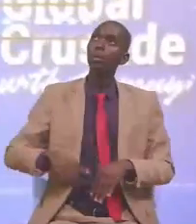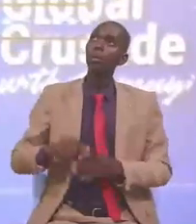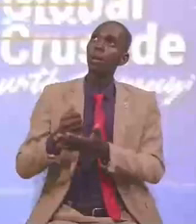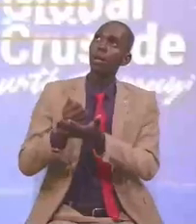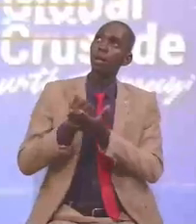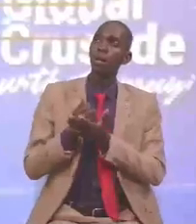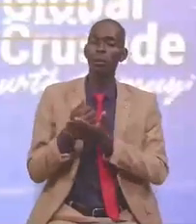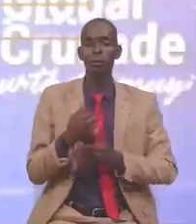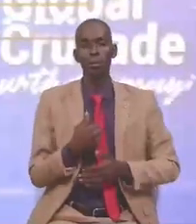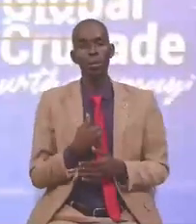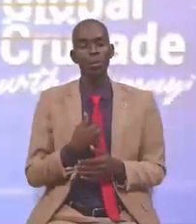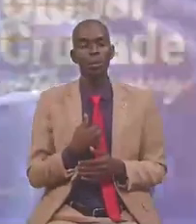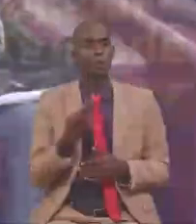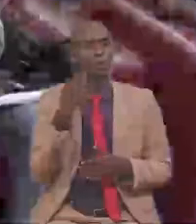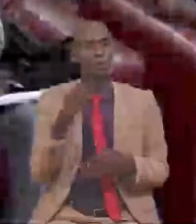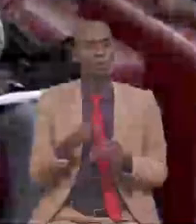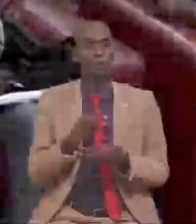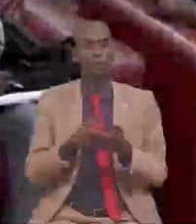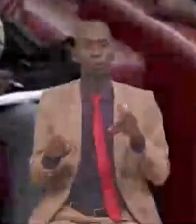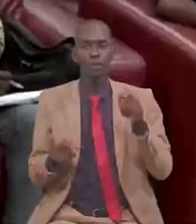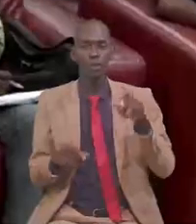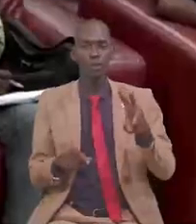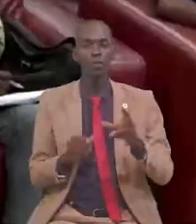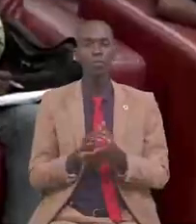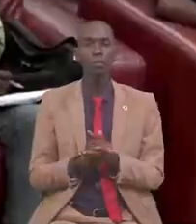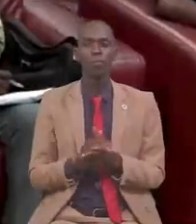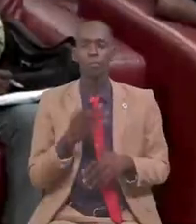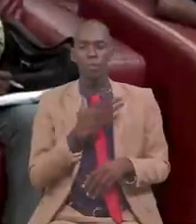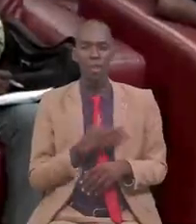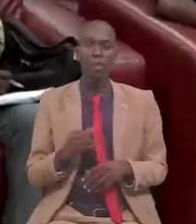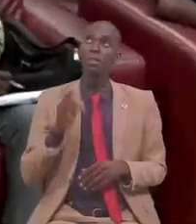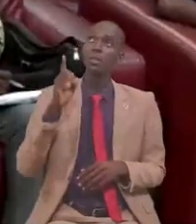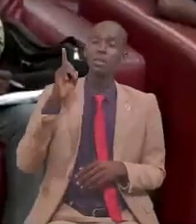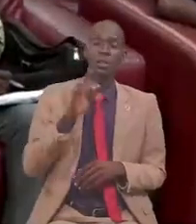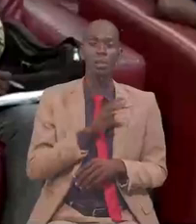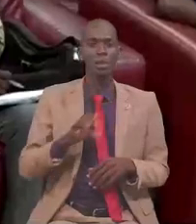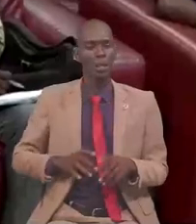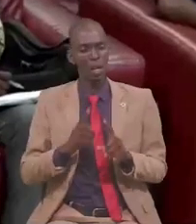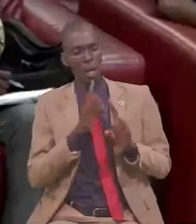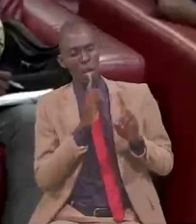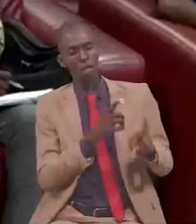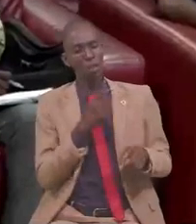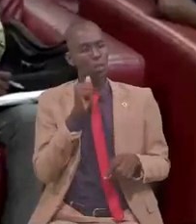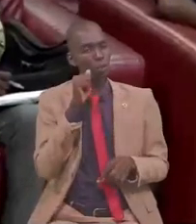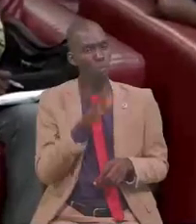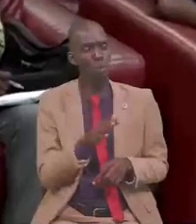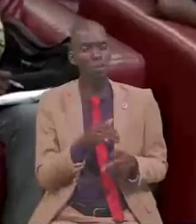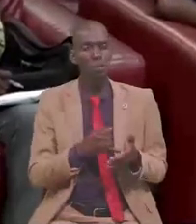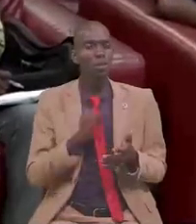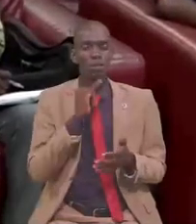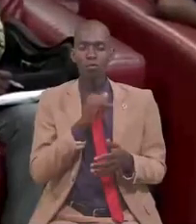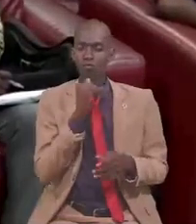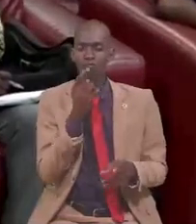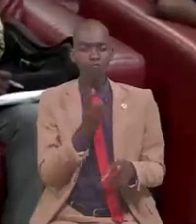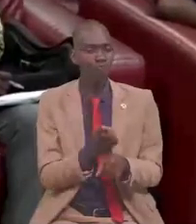Le verset 26 dit, il répondit, il n'est pas bien de